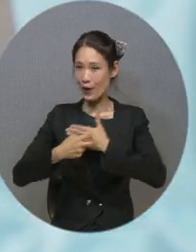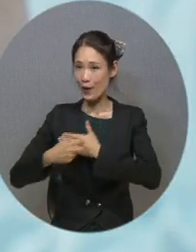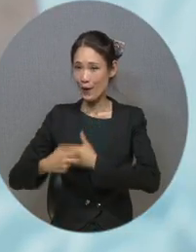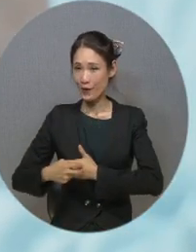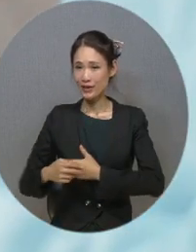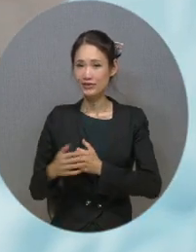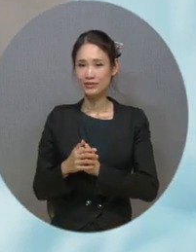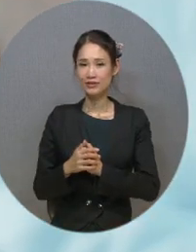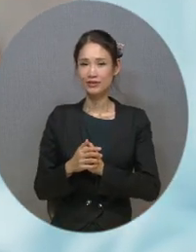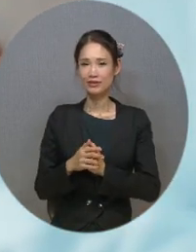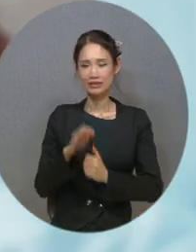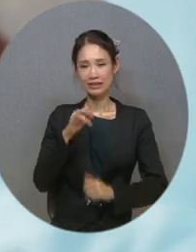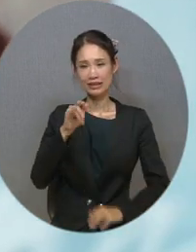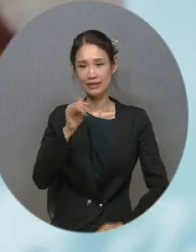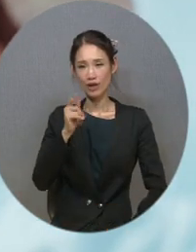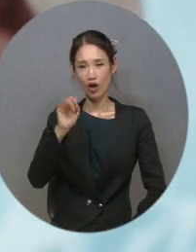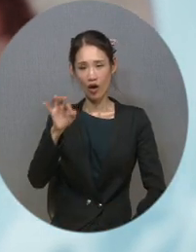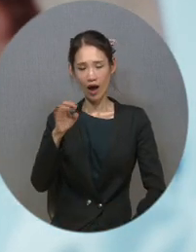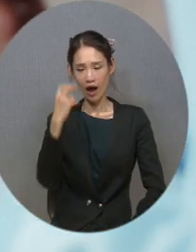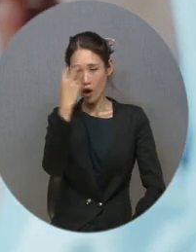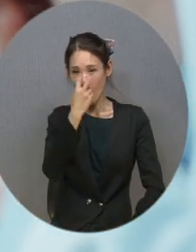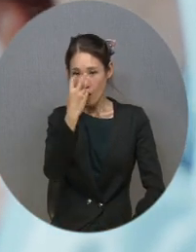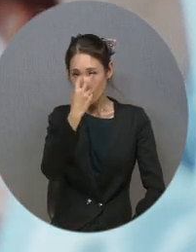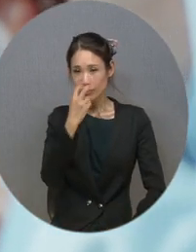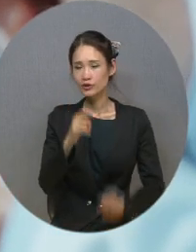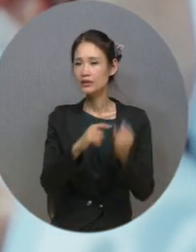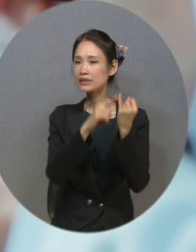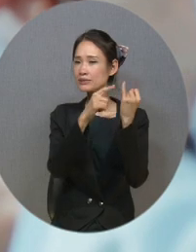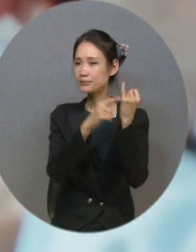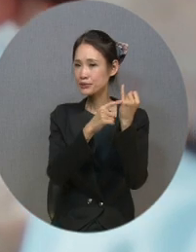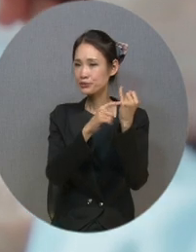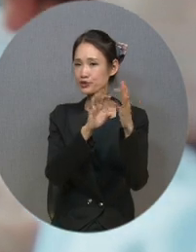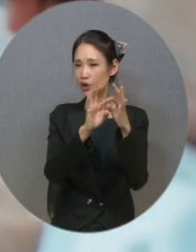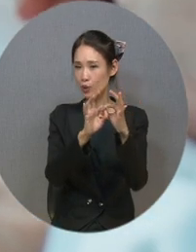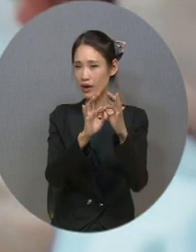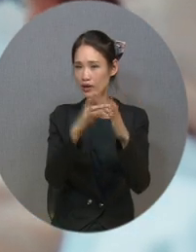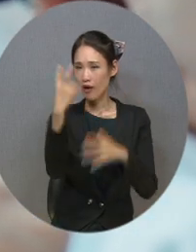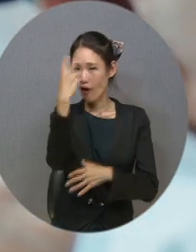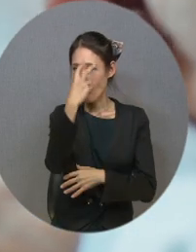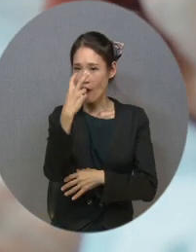그 다음에 이제 임신부에 대한 케어,